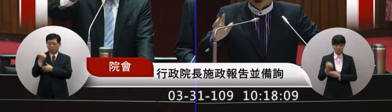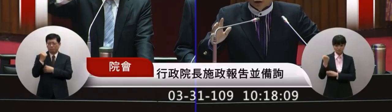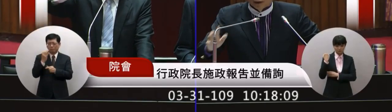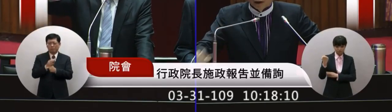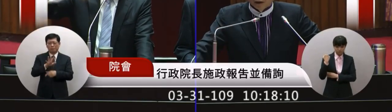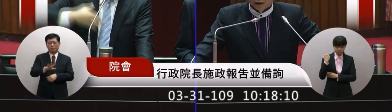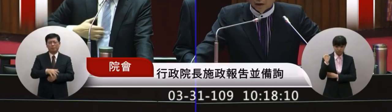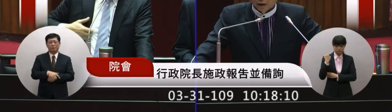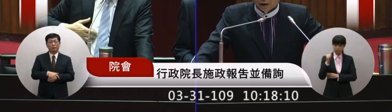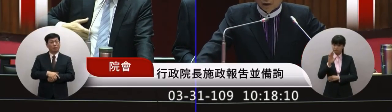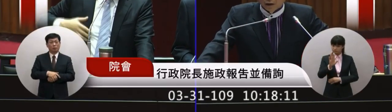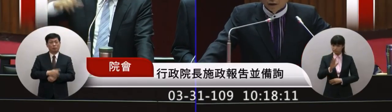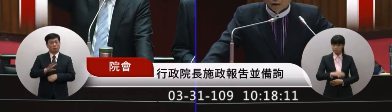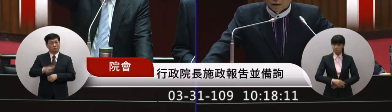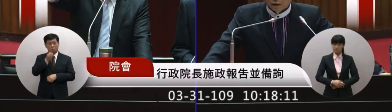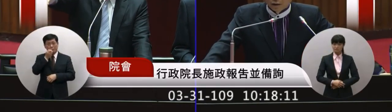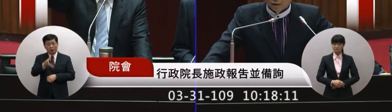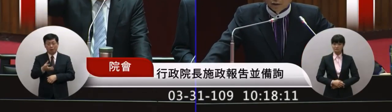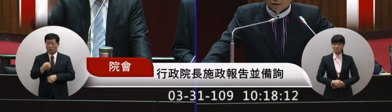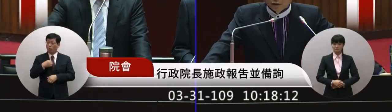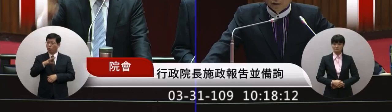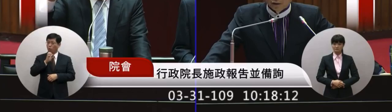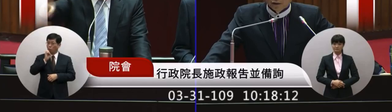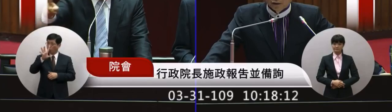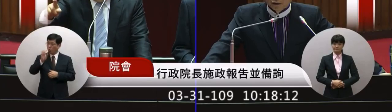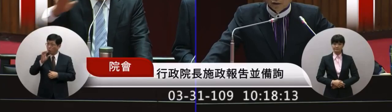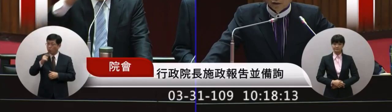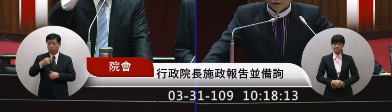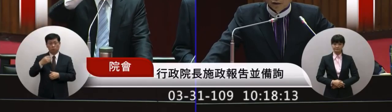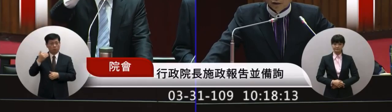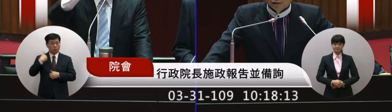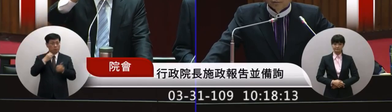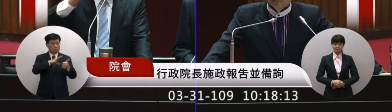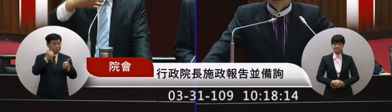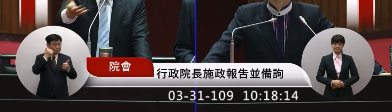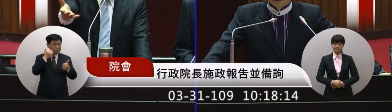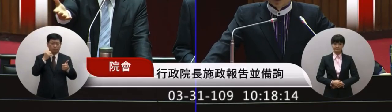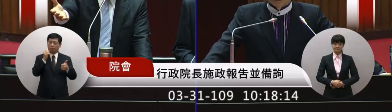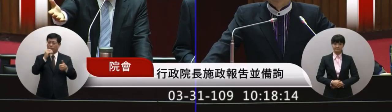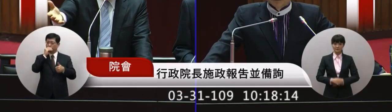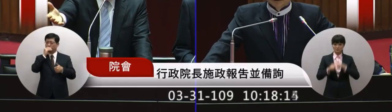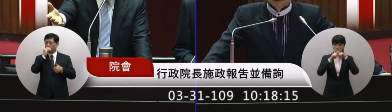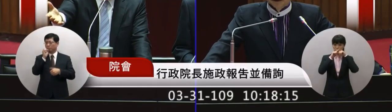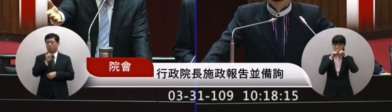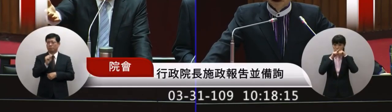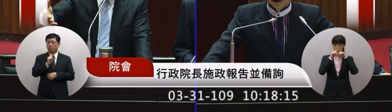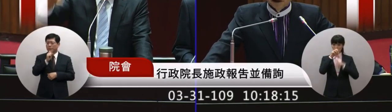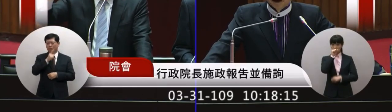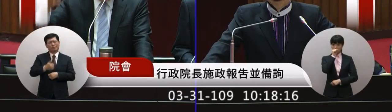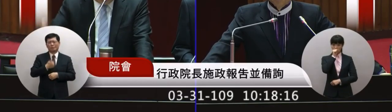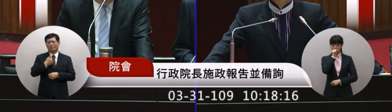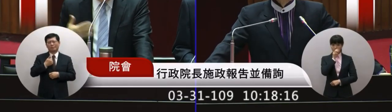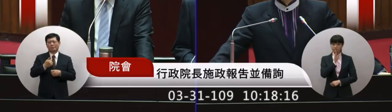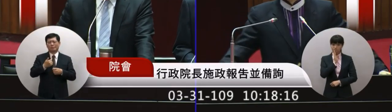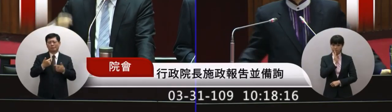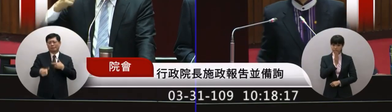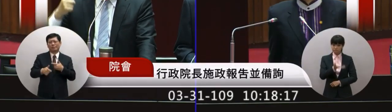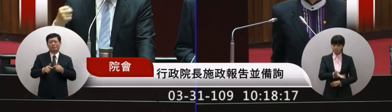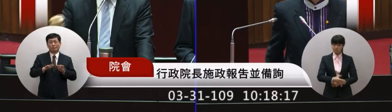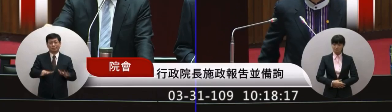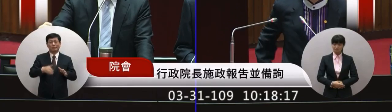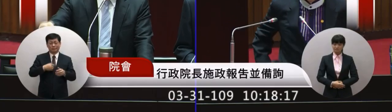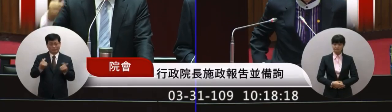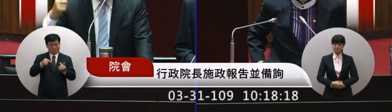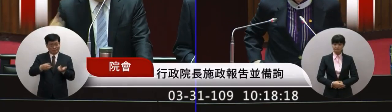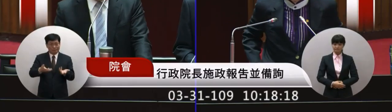力，我 未使跟你讲，啊，阮有讲，还是无讲，甲较少人讲，这 秘密， 做敏感，就总是